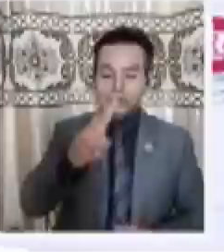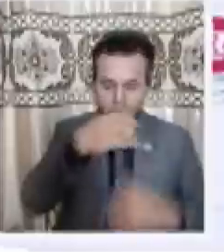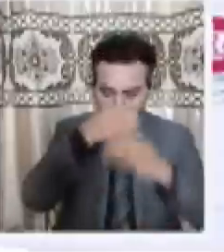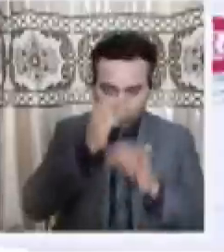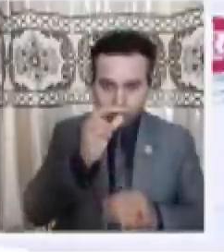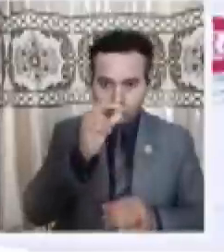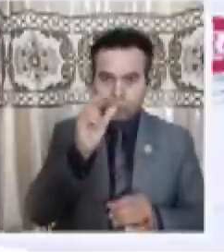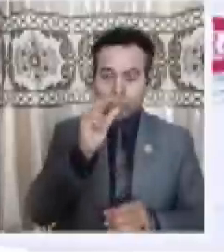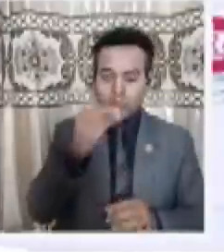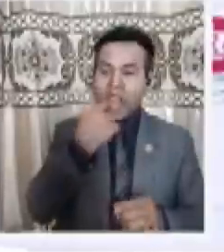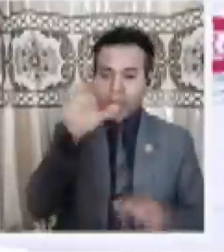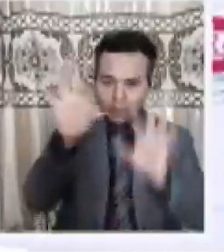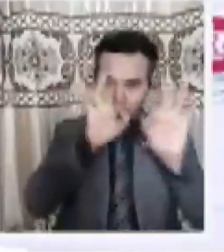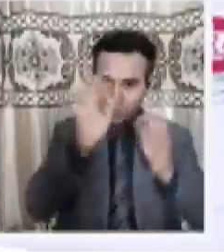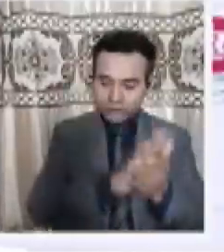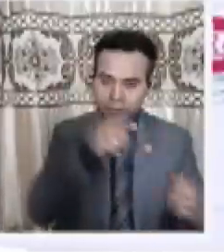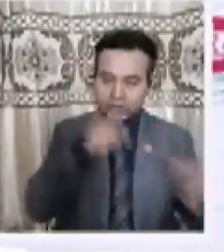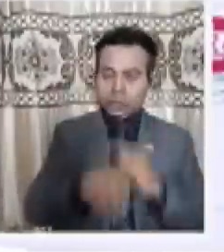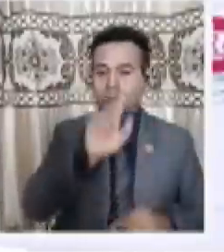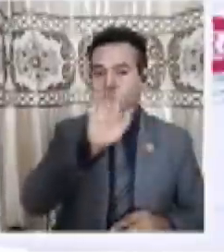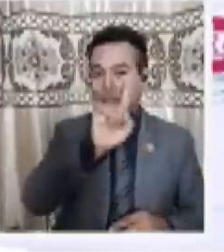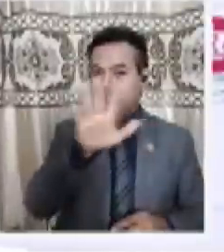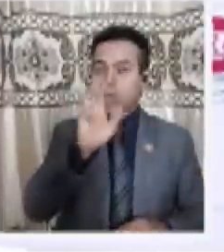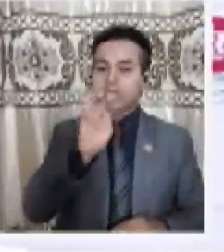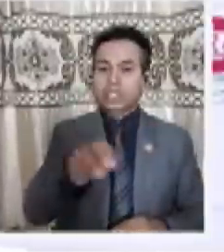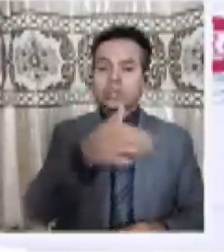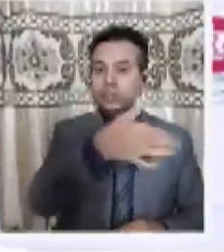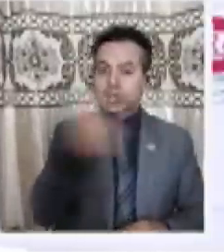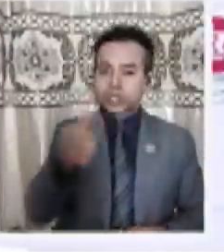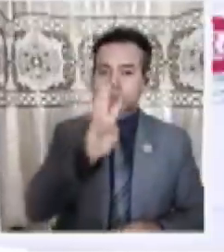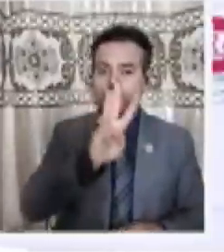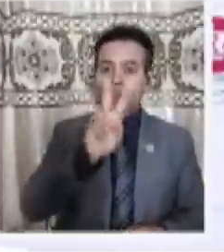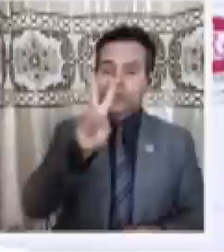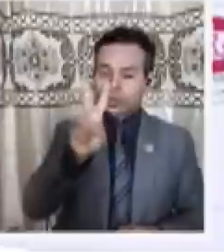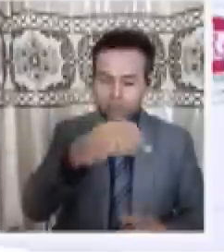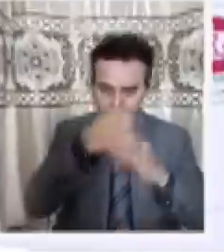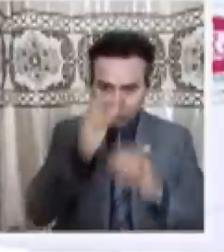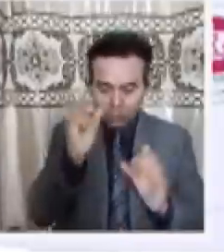হয়েছে 15,632টি এবং এ পর্যন্ত পরীক্ষা